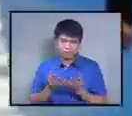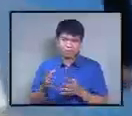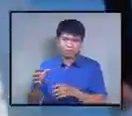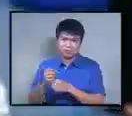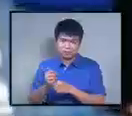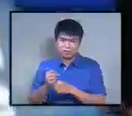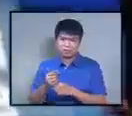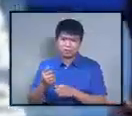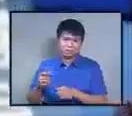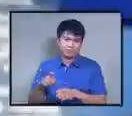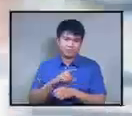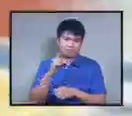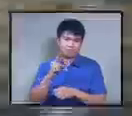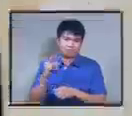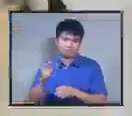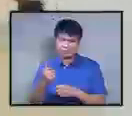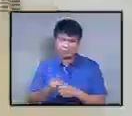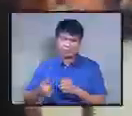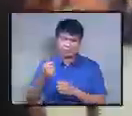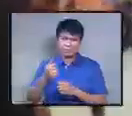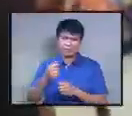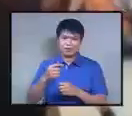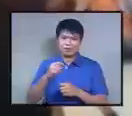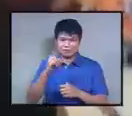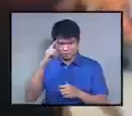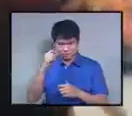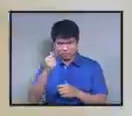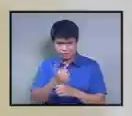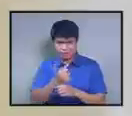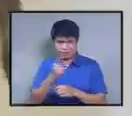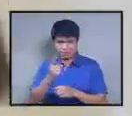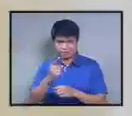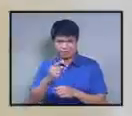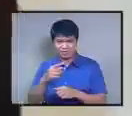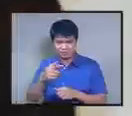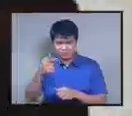ang Gilas. Hindi lang siya appointed son of God, deadly pa sa three-point line. Yeah!